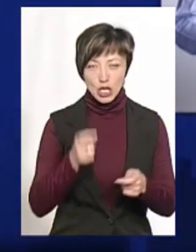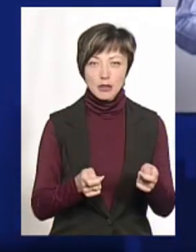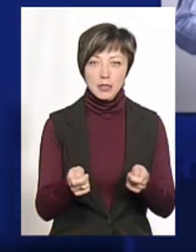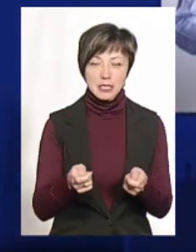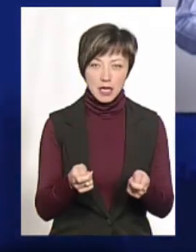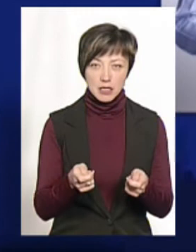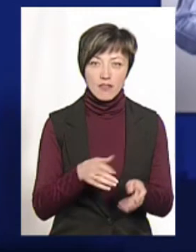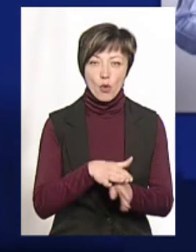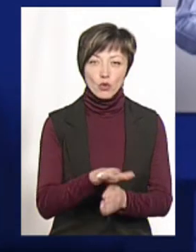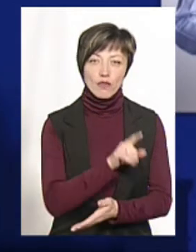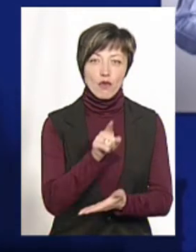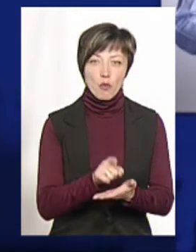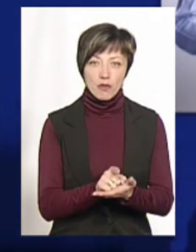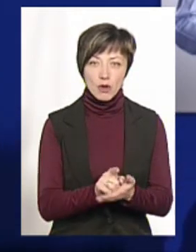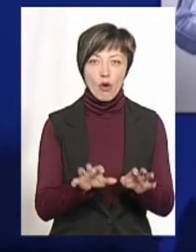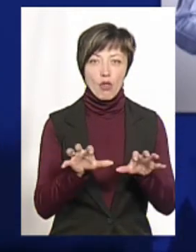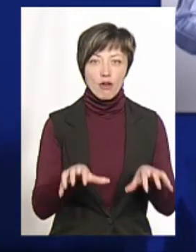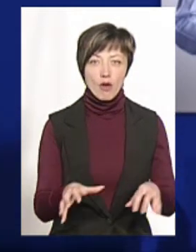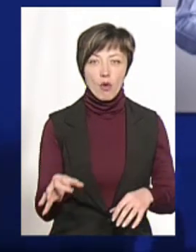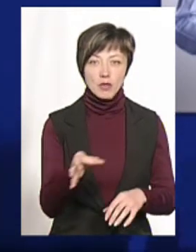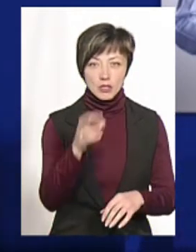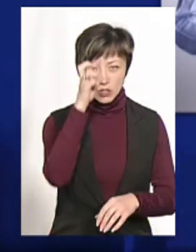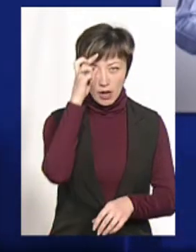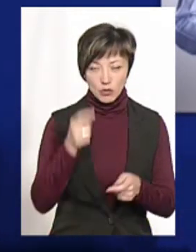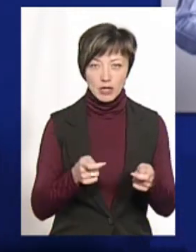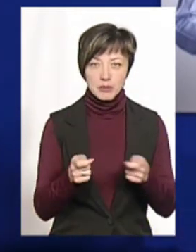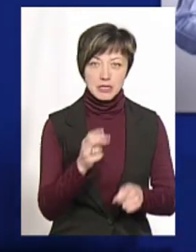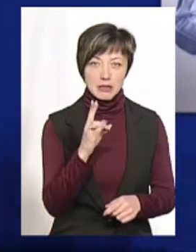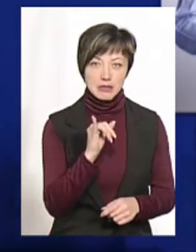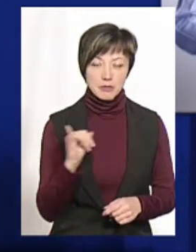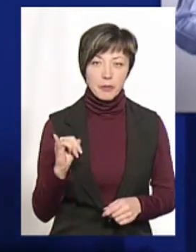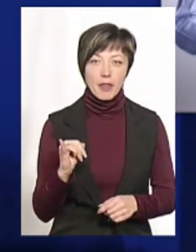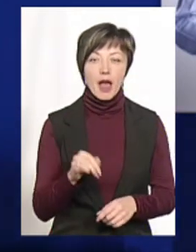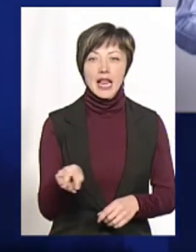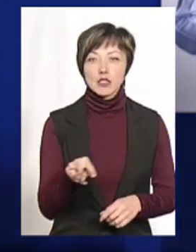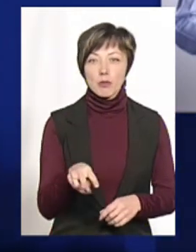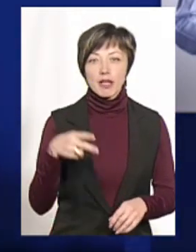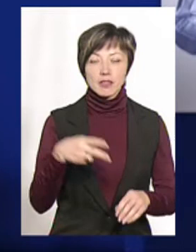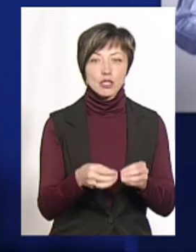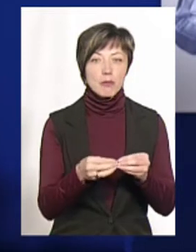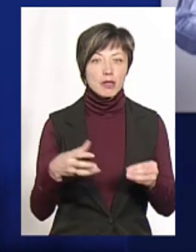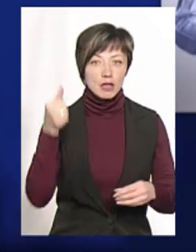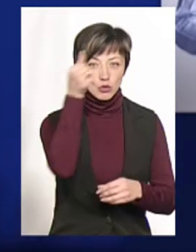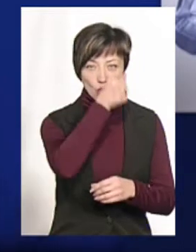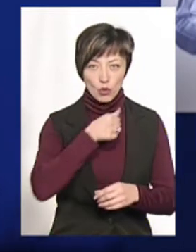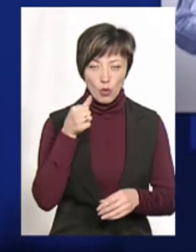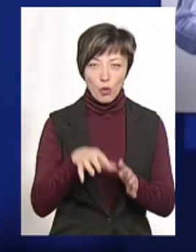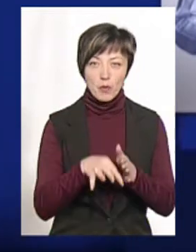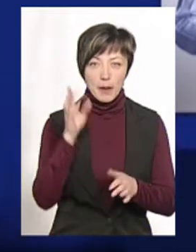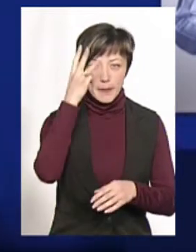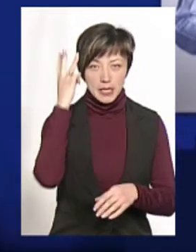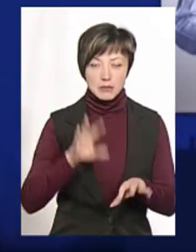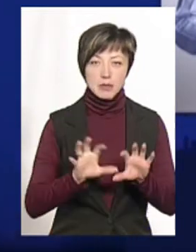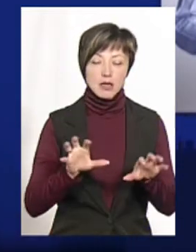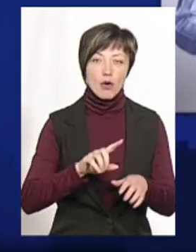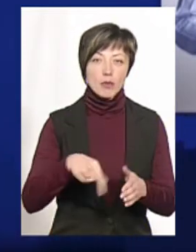облдержадміністрації, виконував обов'язки голови обласної державної адміністрації. У листопаді 2015 цього року обраний Хмельницьким